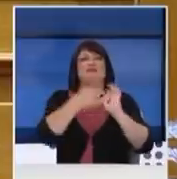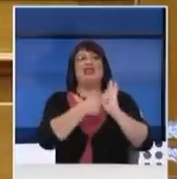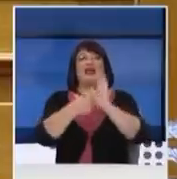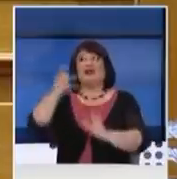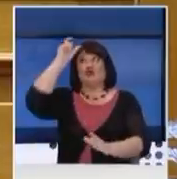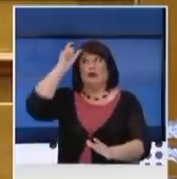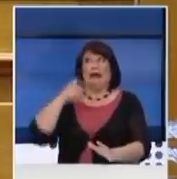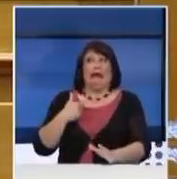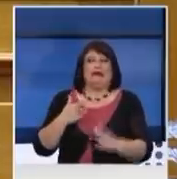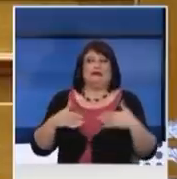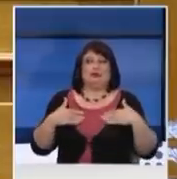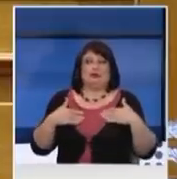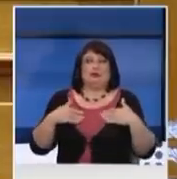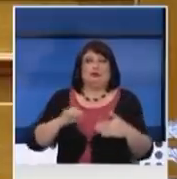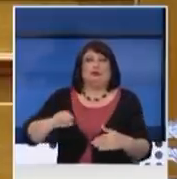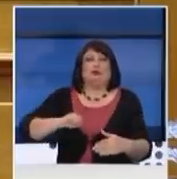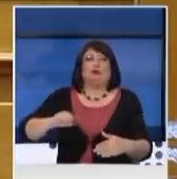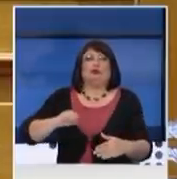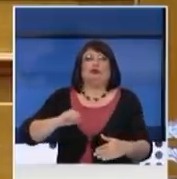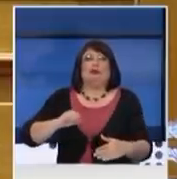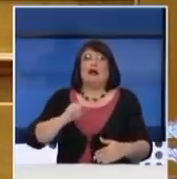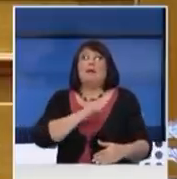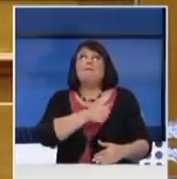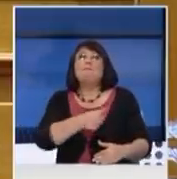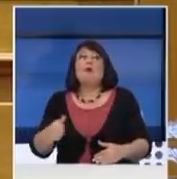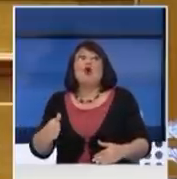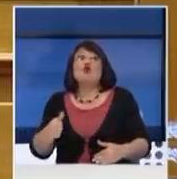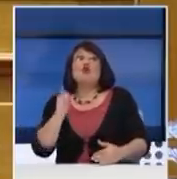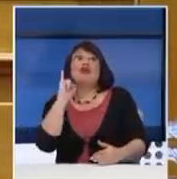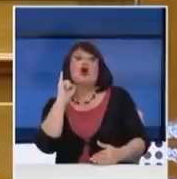στην Τουρκία, λέγοντας ότι αδυνατό στο Αιγαίο το κάνω μόνο στο Ιόνιο.